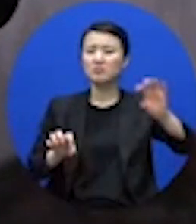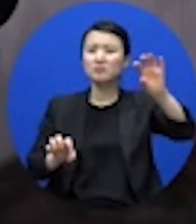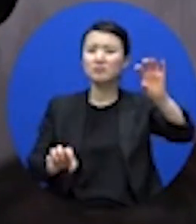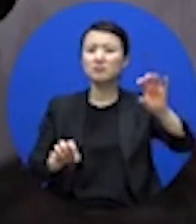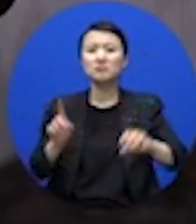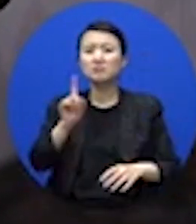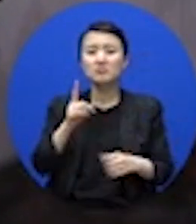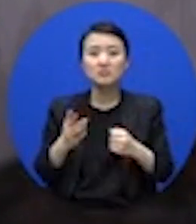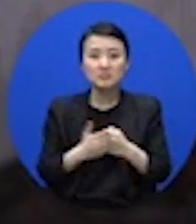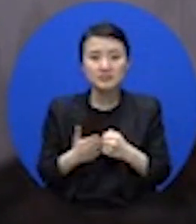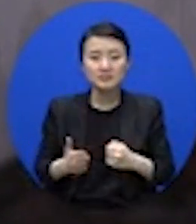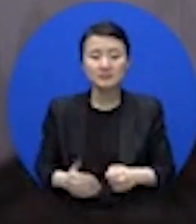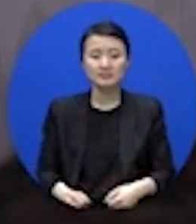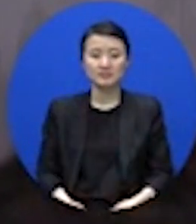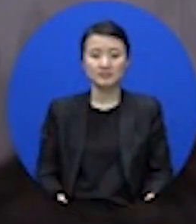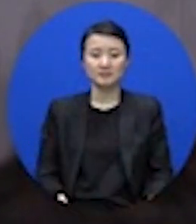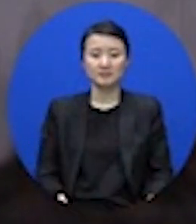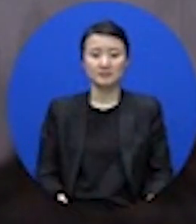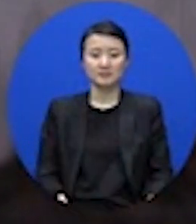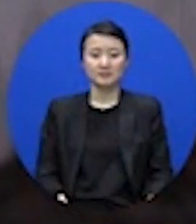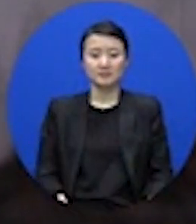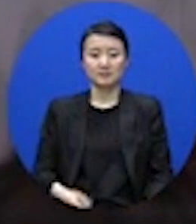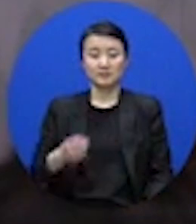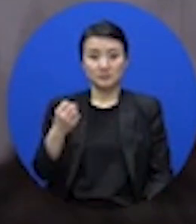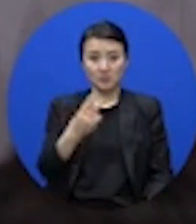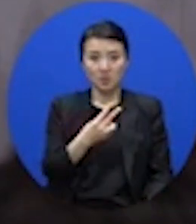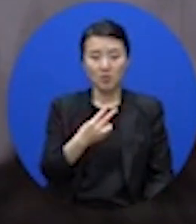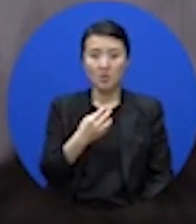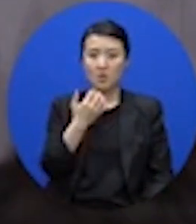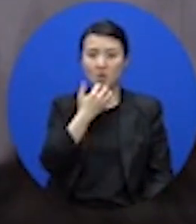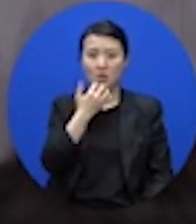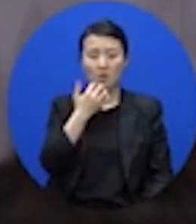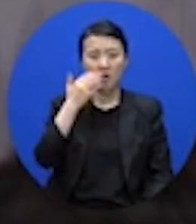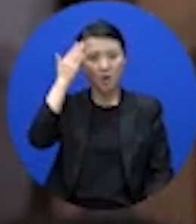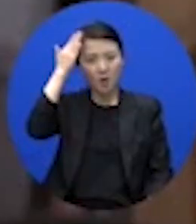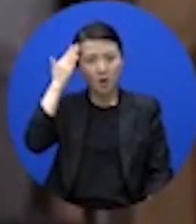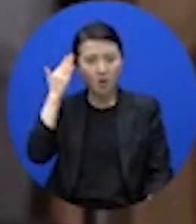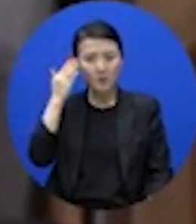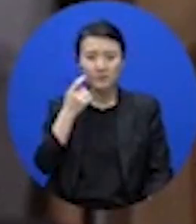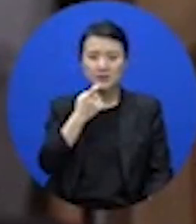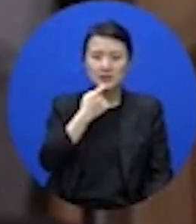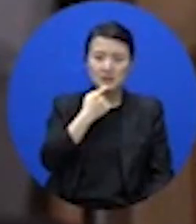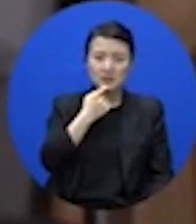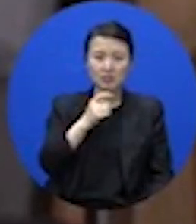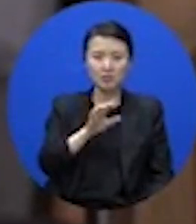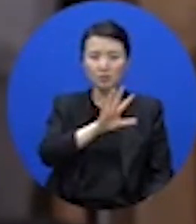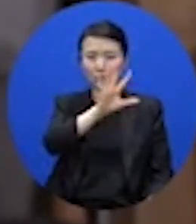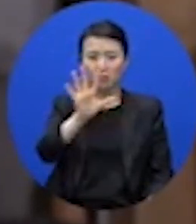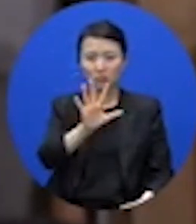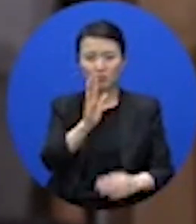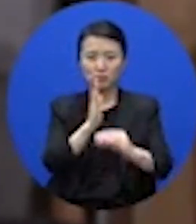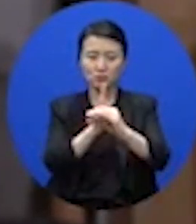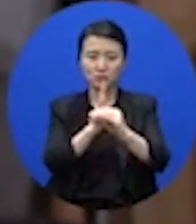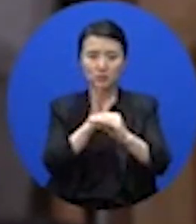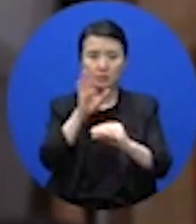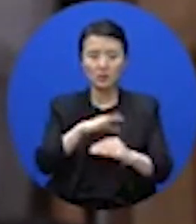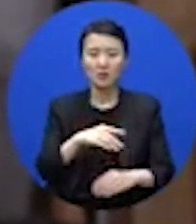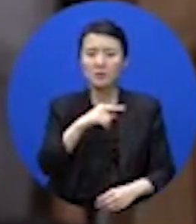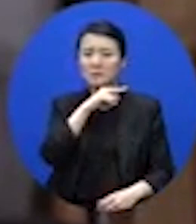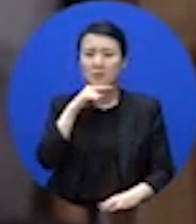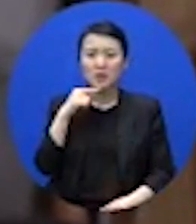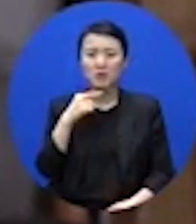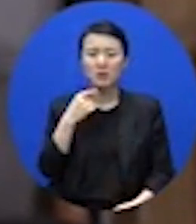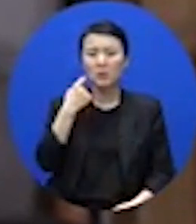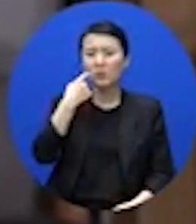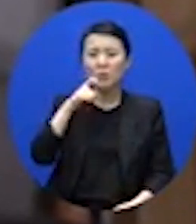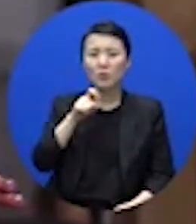했을까요? 그 다음에 저 많은 검정색 사이에 흰색 사이에서 빨강색, 노란색, 파란색이 어떤 의미를